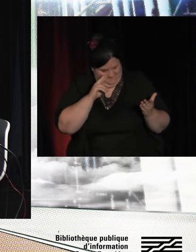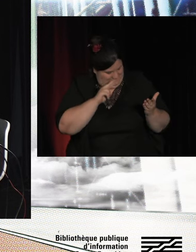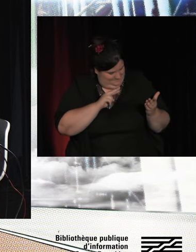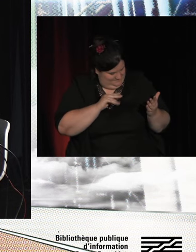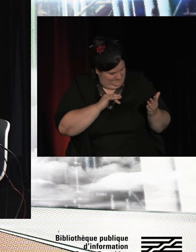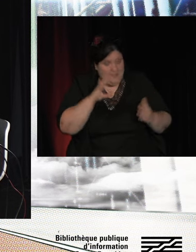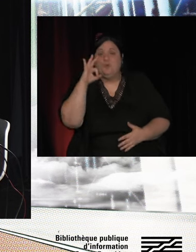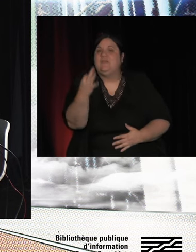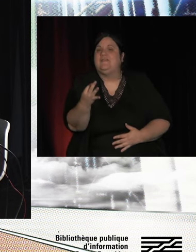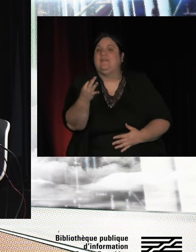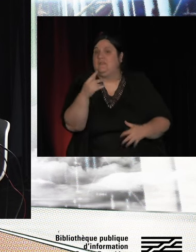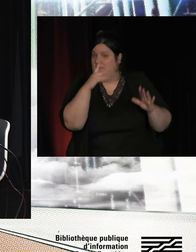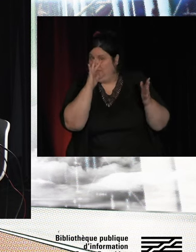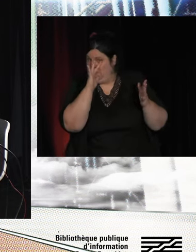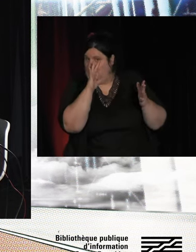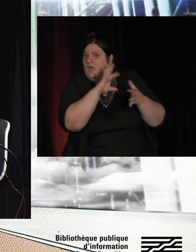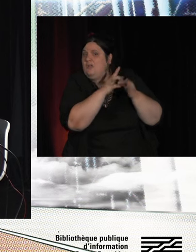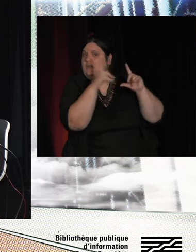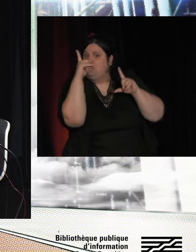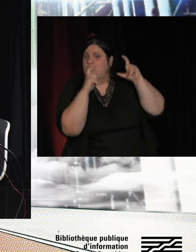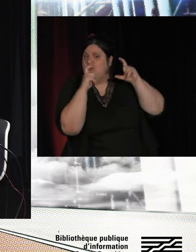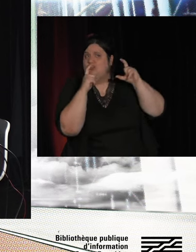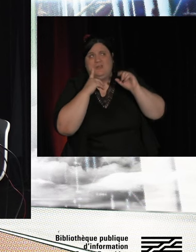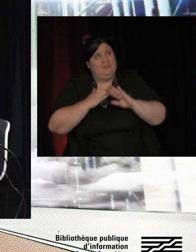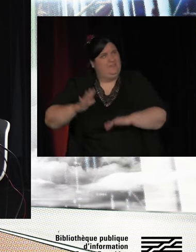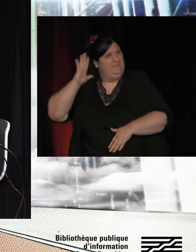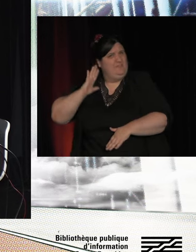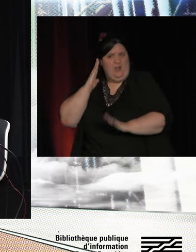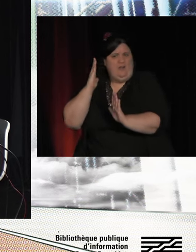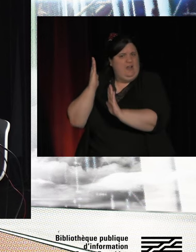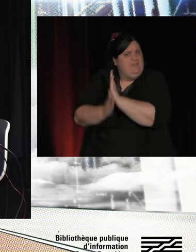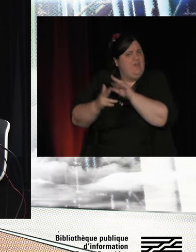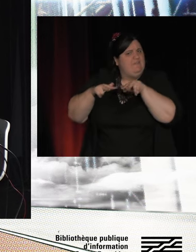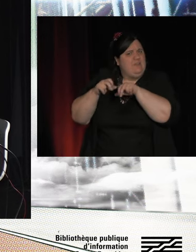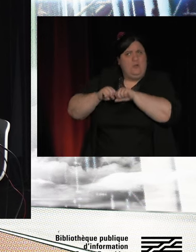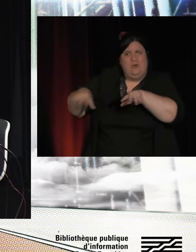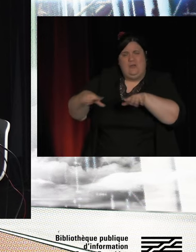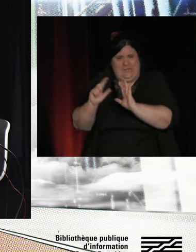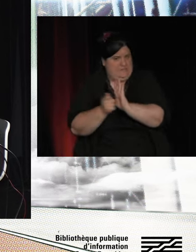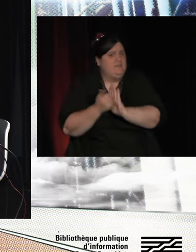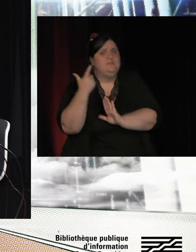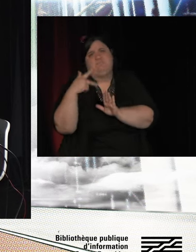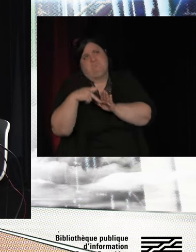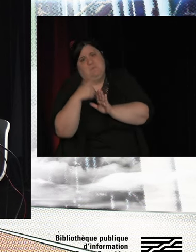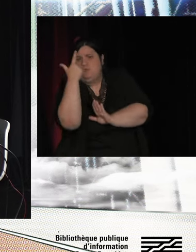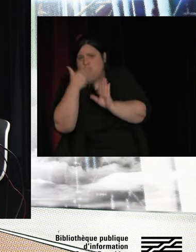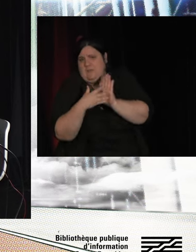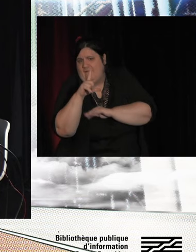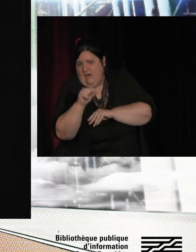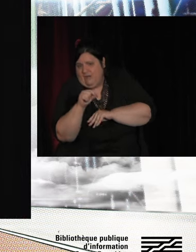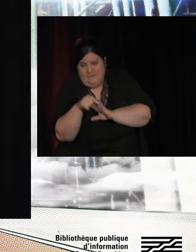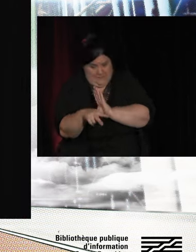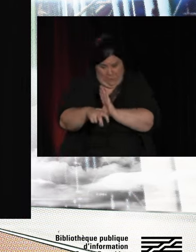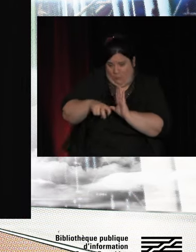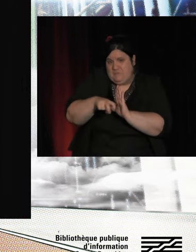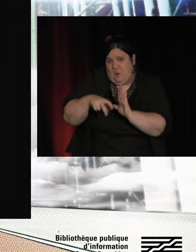Oui, je vous ai dit qu'on avait Twitch. Donc oui, j'ai commencé à streamer début 2020, avant le confinement, avant que tout le monde s'y mette, mais quand même. Et au